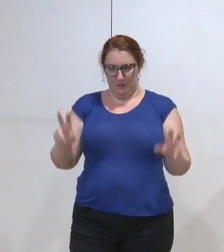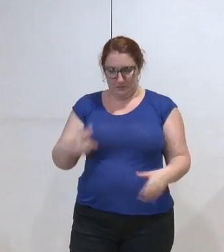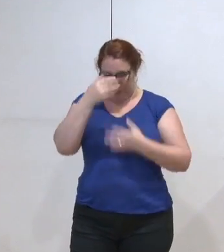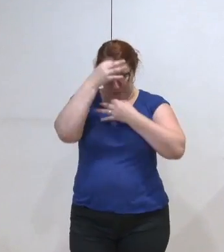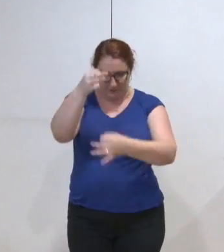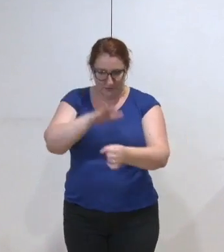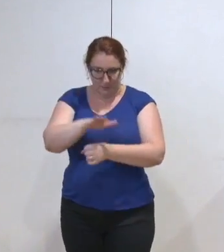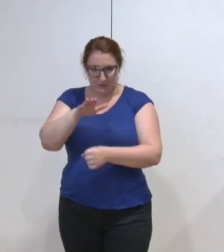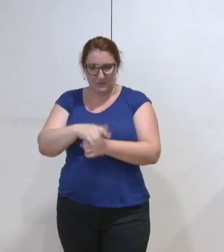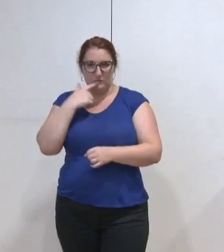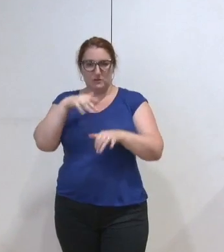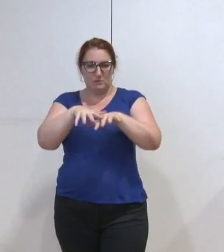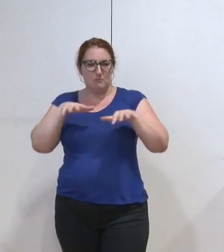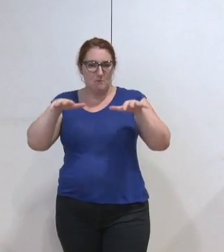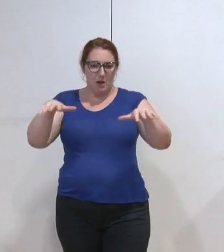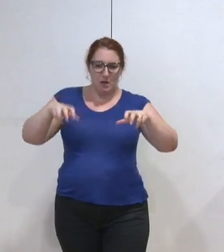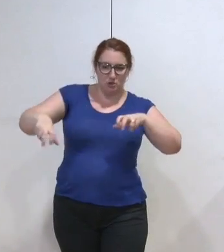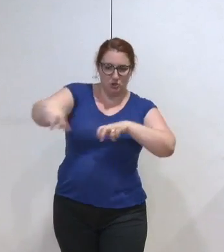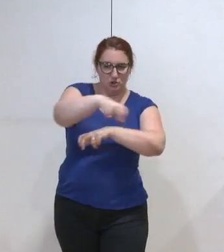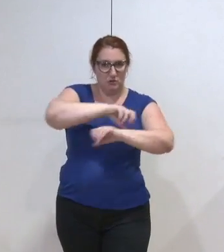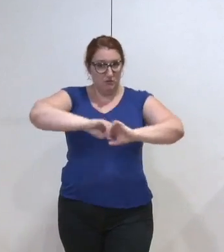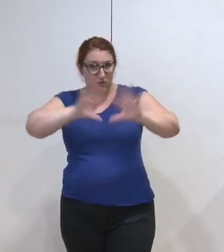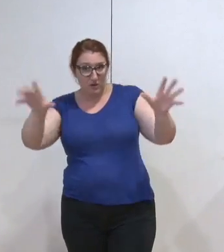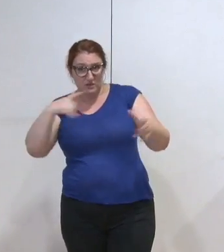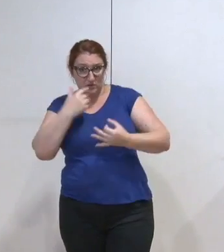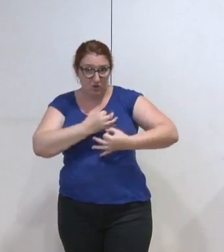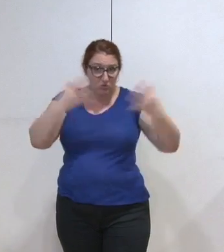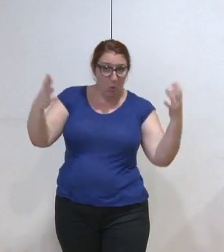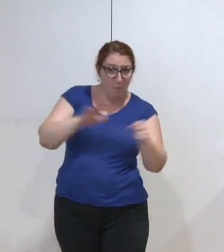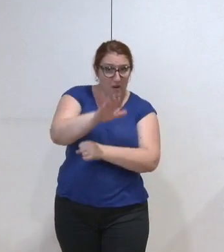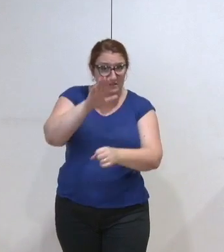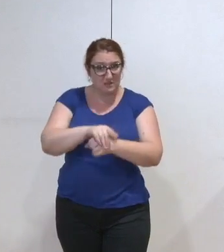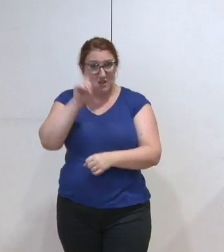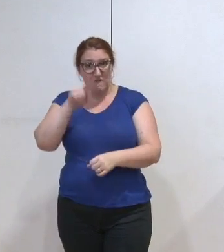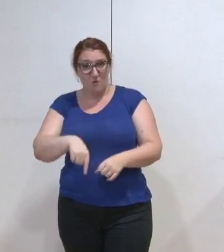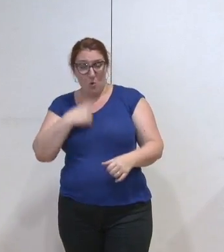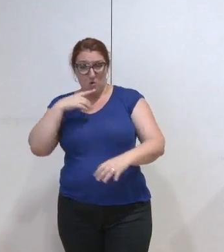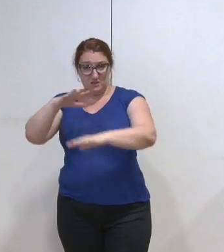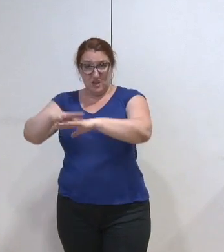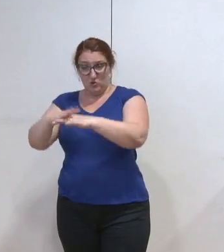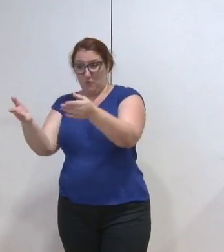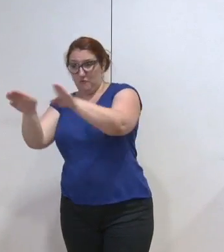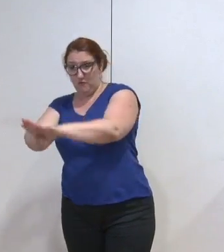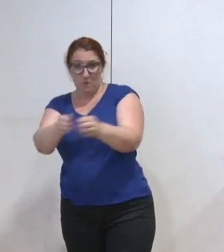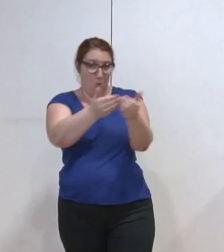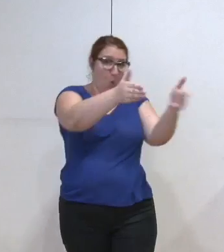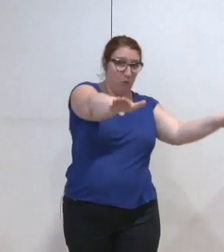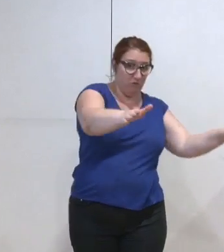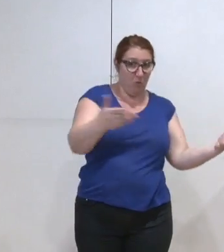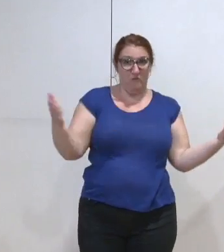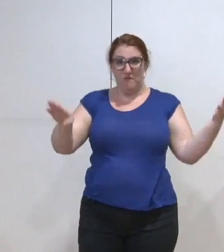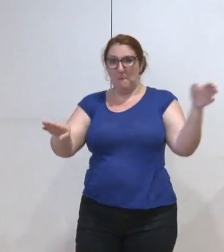clarifier le maillage territorial des MDH ça signifie qu'il y en a trop pas assez qu'il faut enfermer dans certains secteurs pour en ouvrir dans d'autres ou enfermer tout